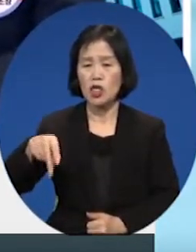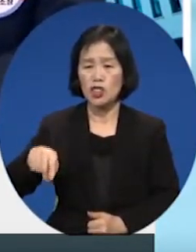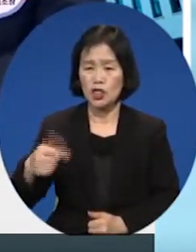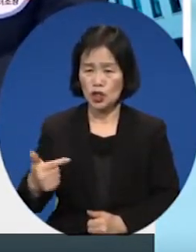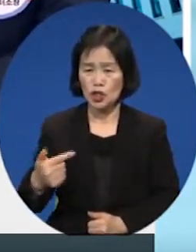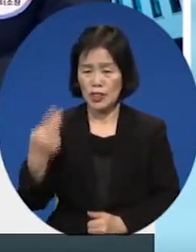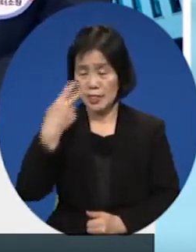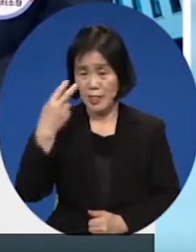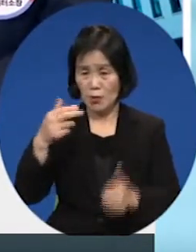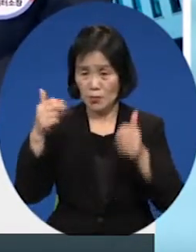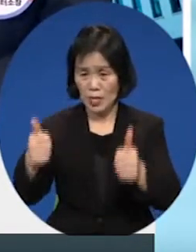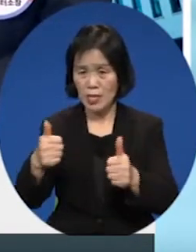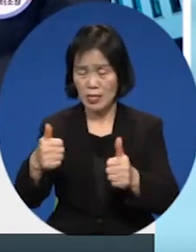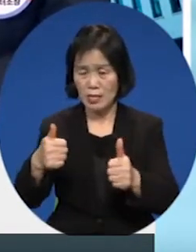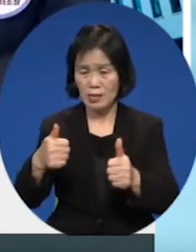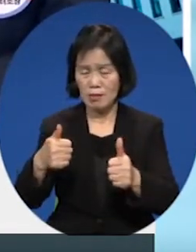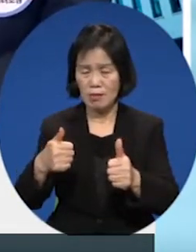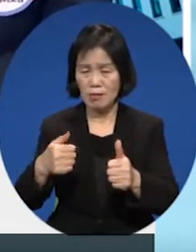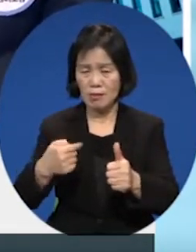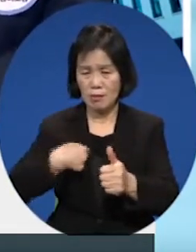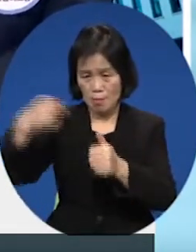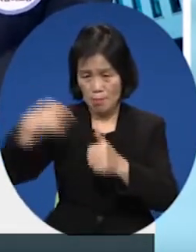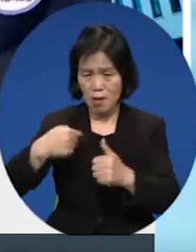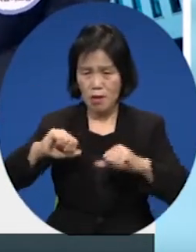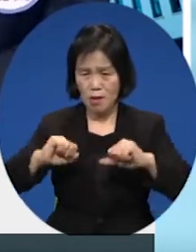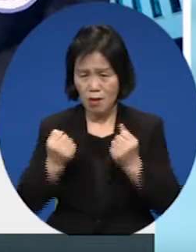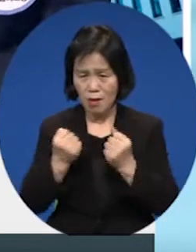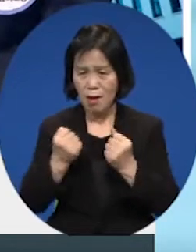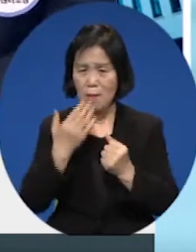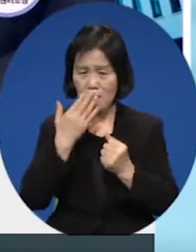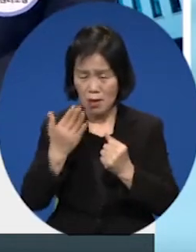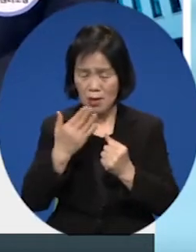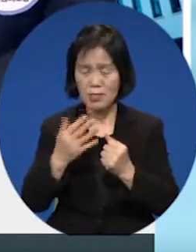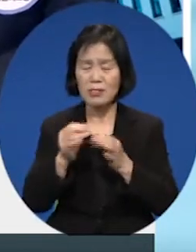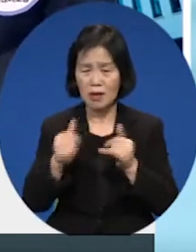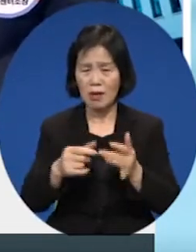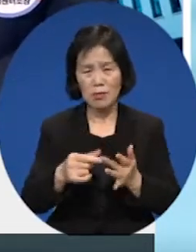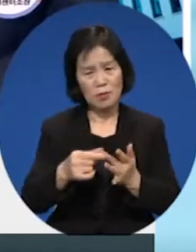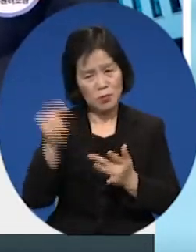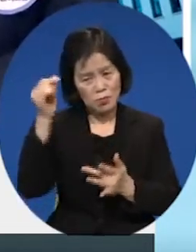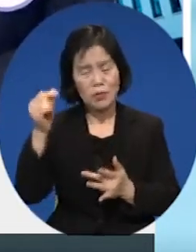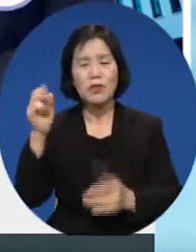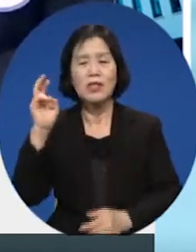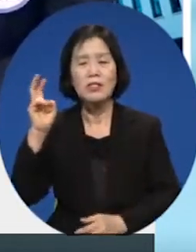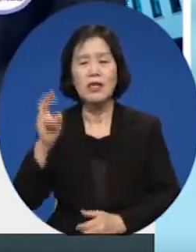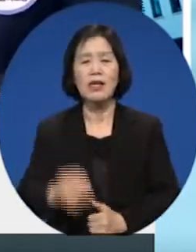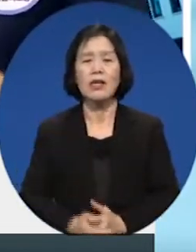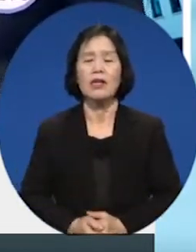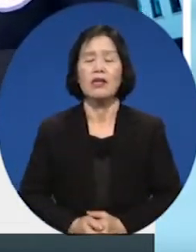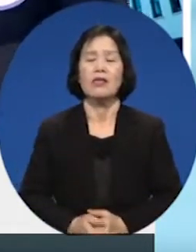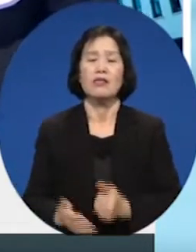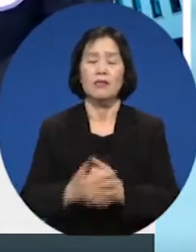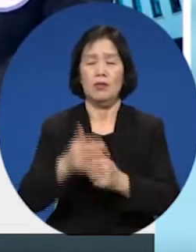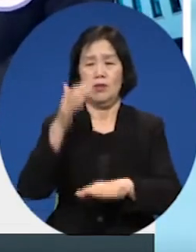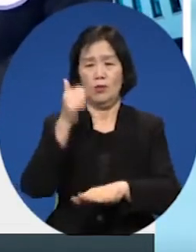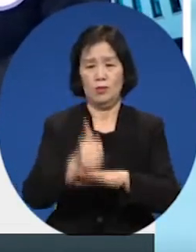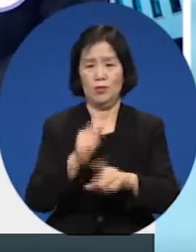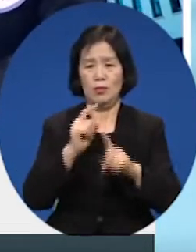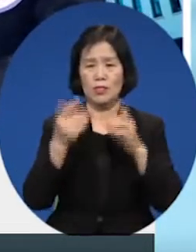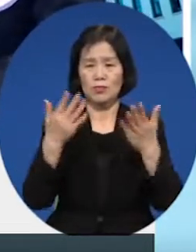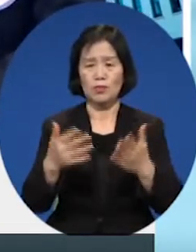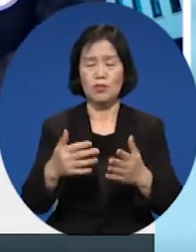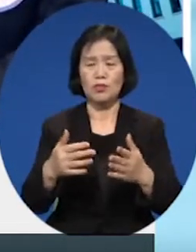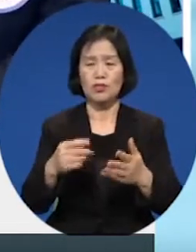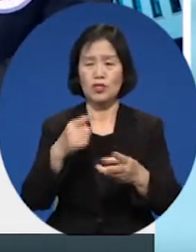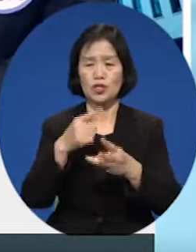줄 수 있는 그런 사람 좀 되서 쓰겠습니다 라고 해서 된 인사가 아니냐 라는 생각이 듭니다 결론적으로 말씀드려서 요 윤석렬